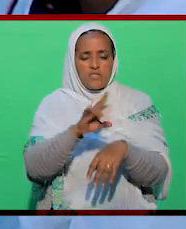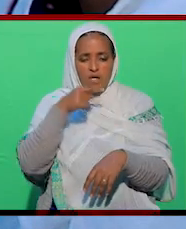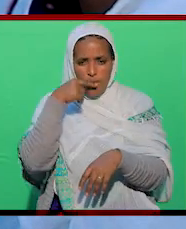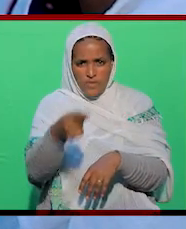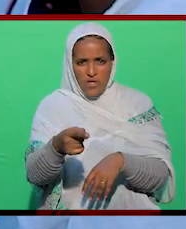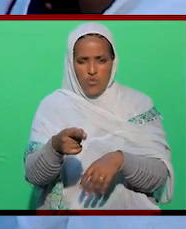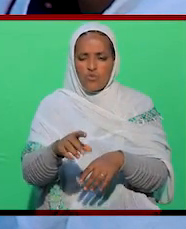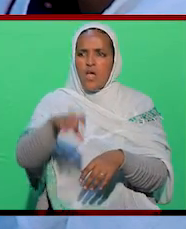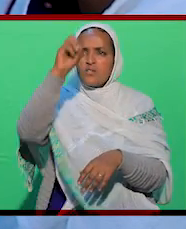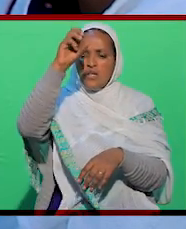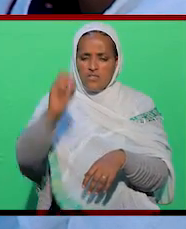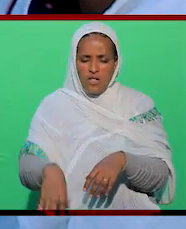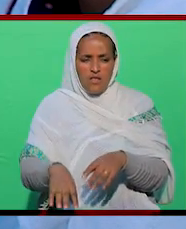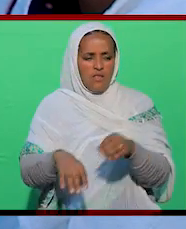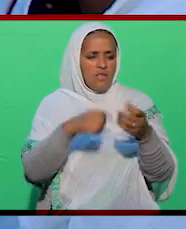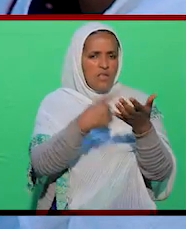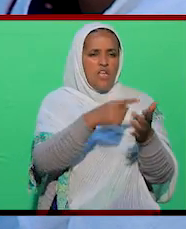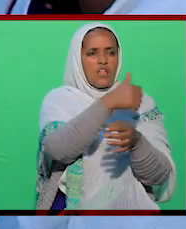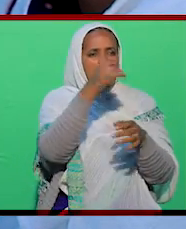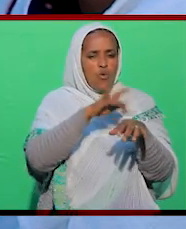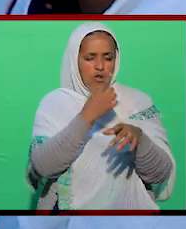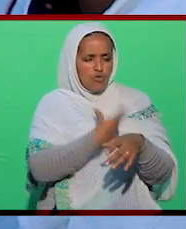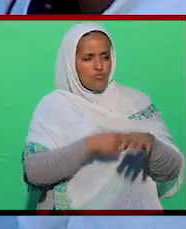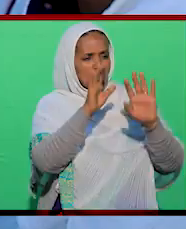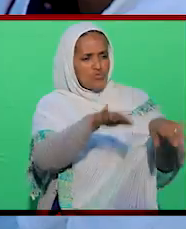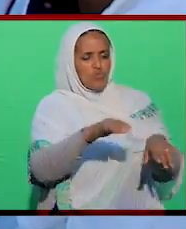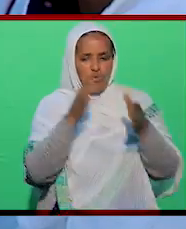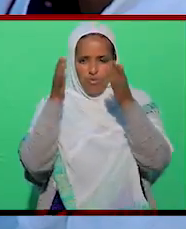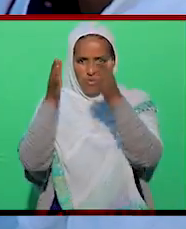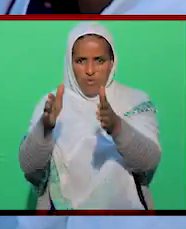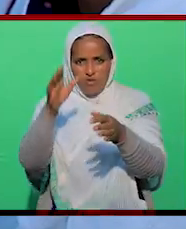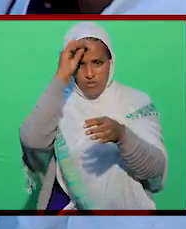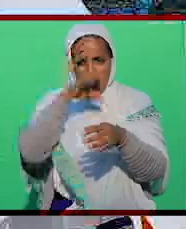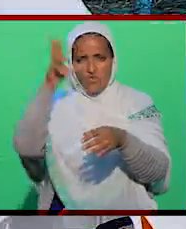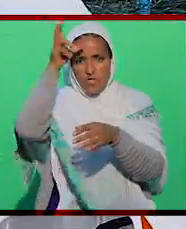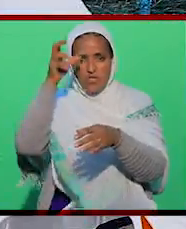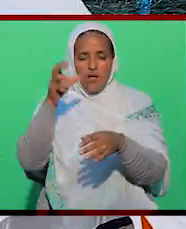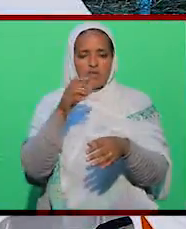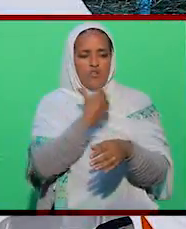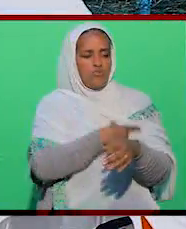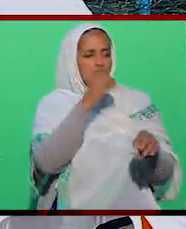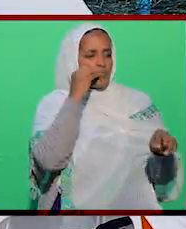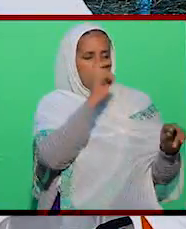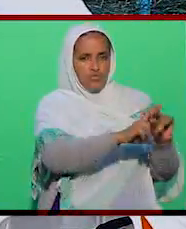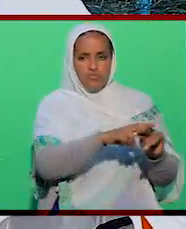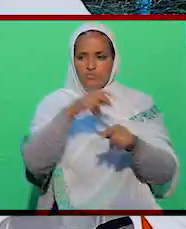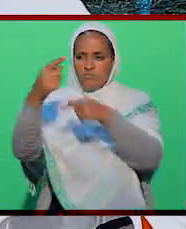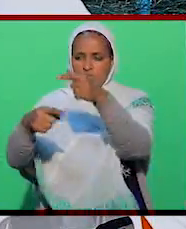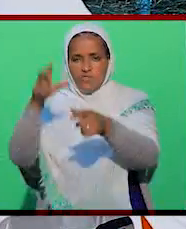ቤተክርስቲያን የምትለውን ያነሳል፣ ይጥላል። እንዲህ ነው ወይ እንዴ? ሌላው ላይ ግን ልቡን ጥሎ ነው የሚሄደው። አሁን ሰው ሰይጣን ቤት ሲሄድ ልቡን ቤቱ ትቶ ነው